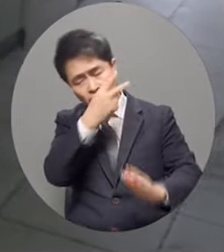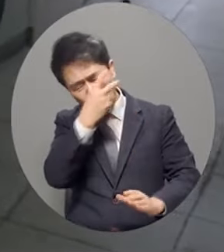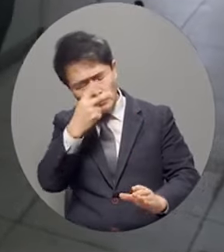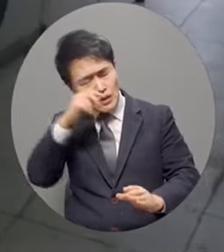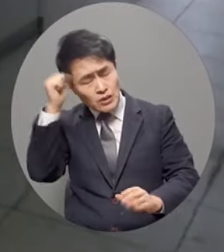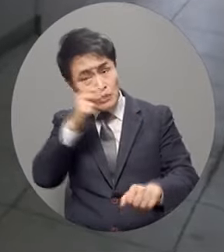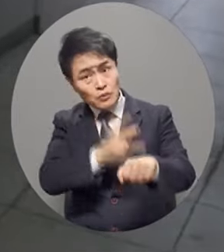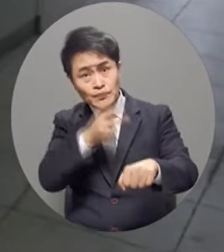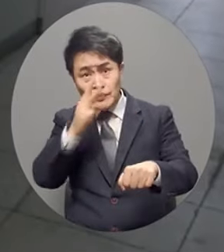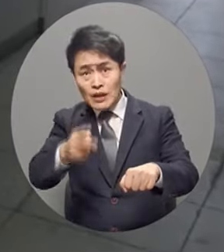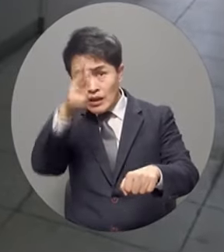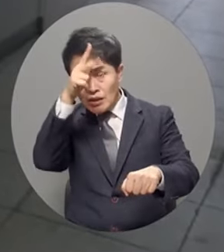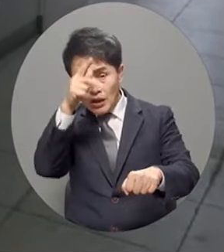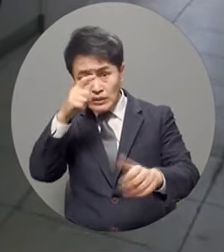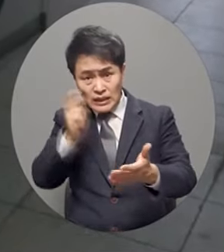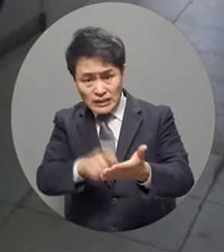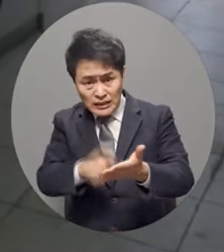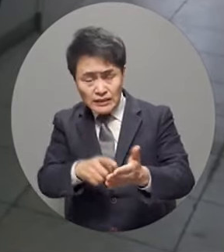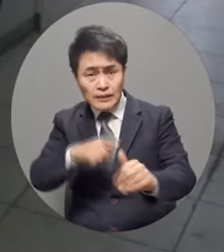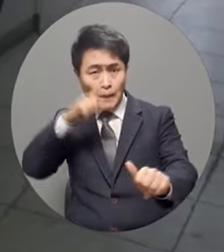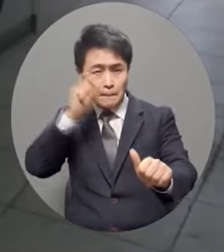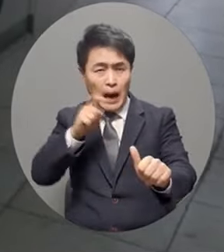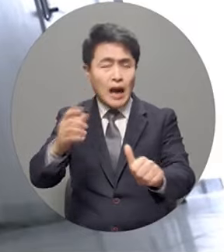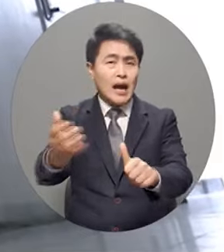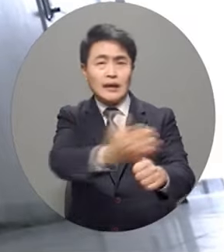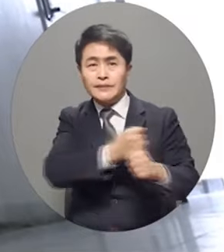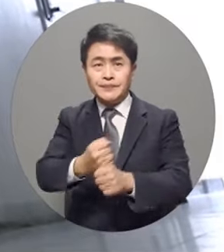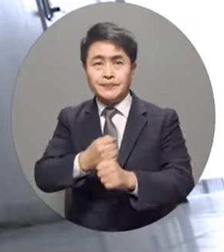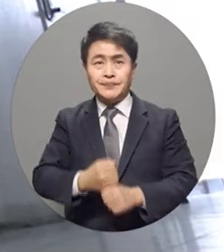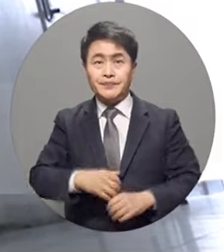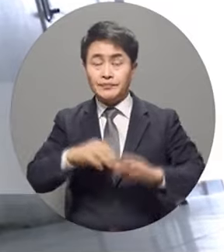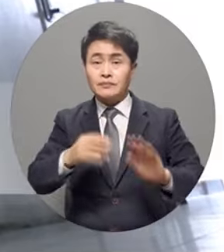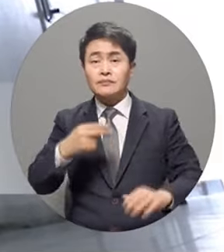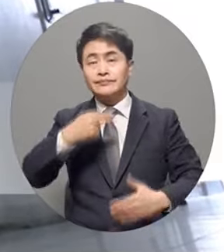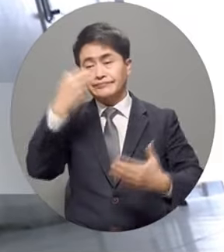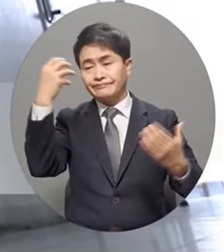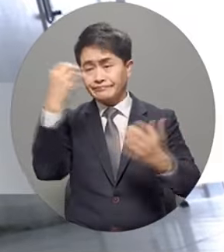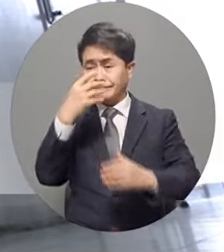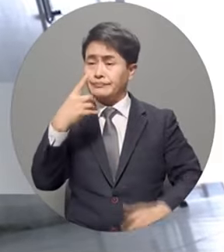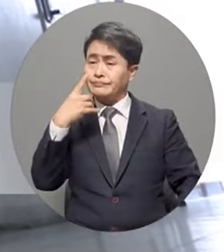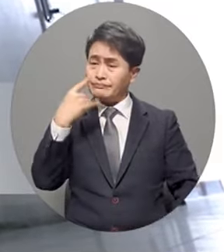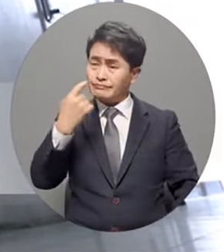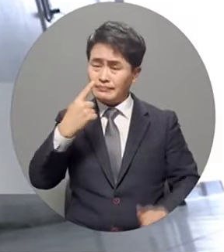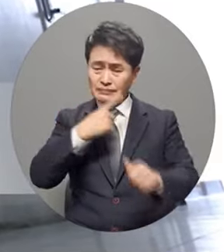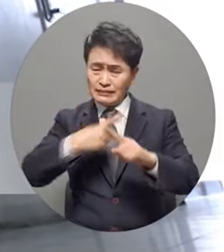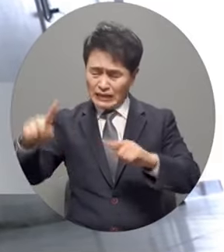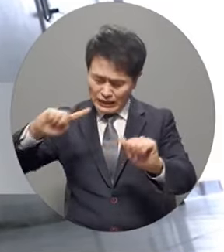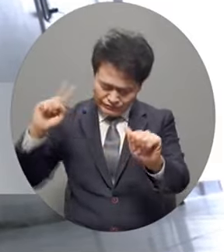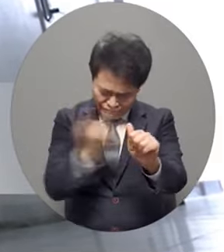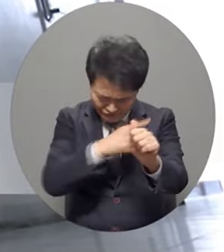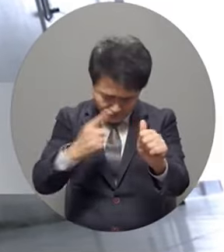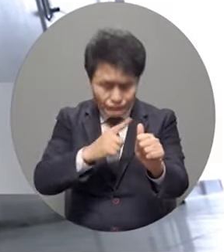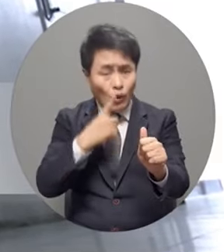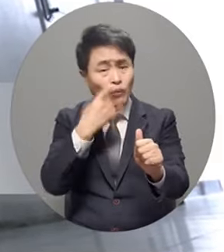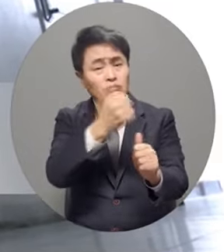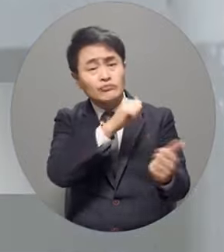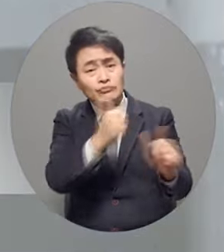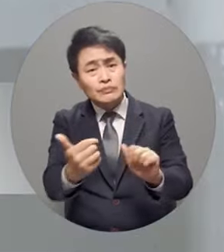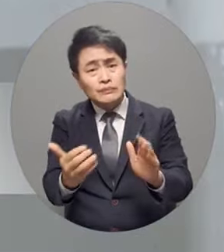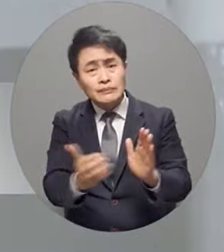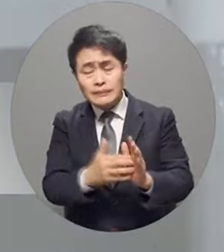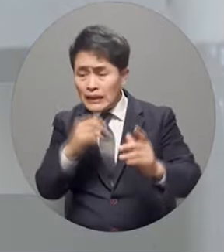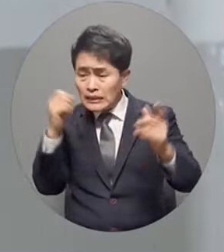새벽 2시쯤 경찰에 긴급 체포됐습니다. 술에 취해 어머니에게 흉기를 휘둘러 숨지게 한 아들은